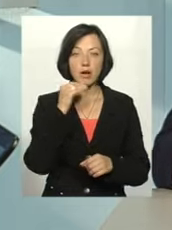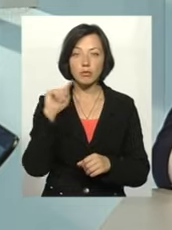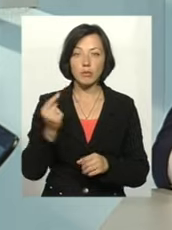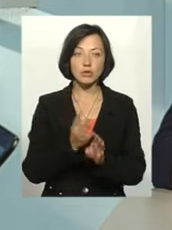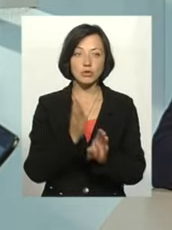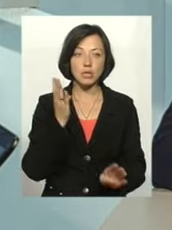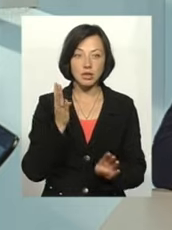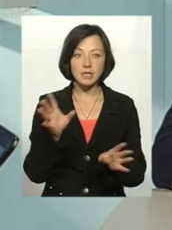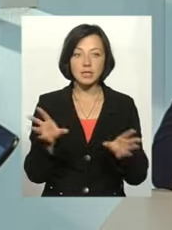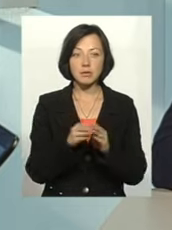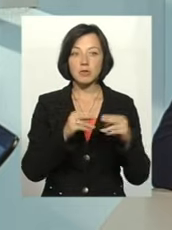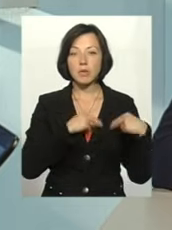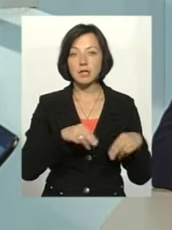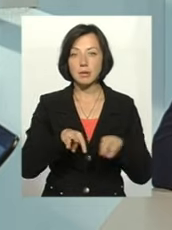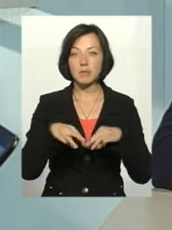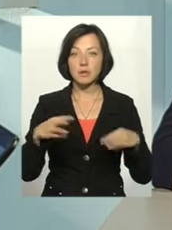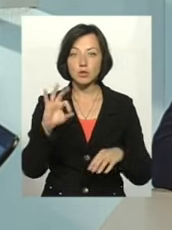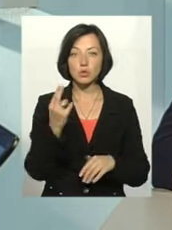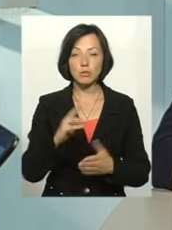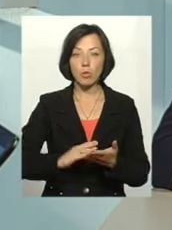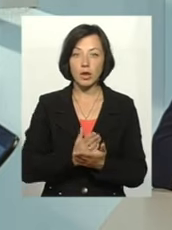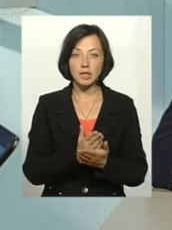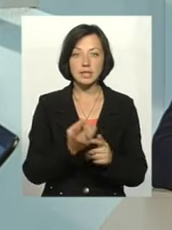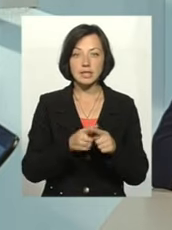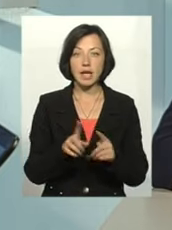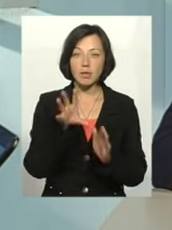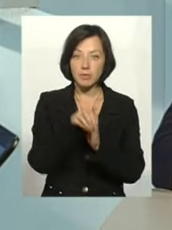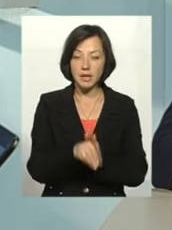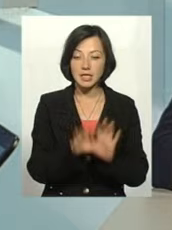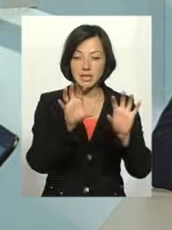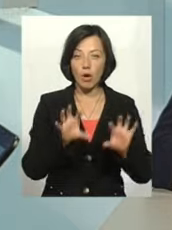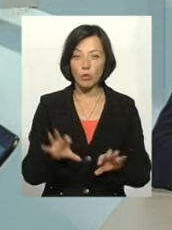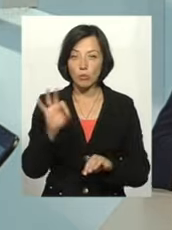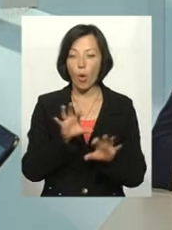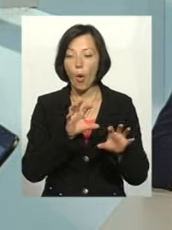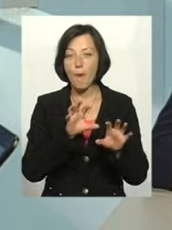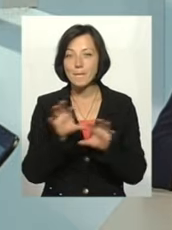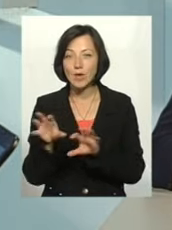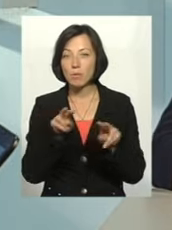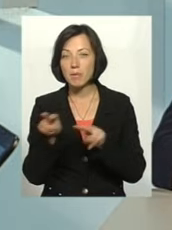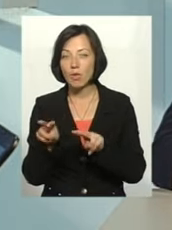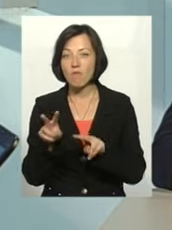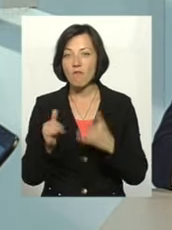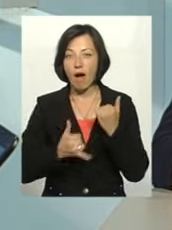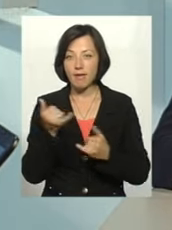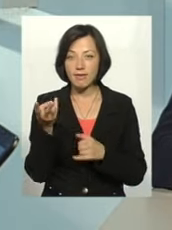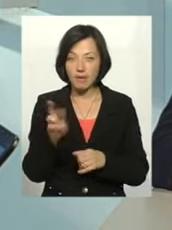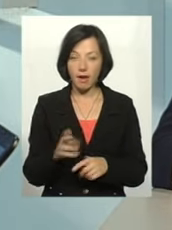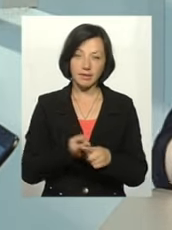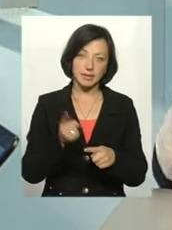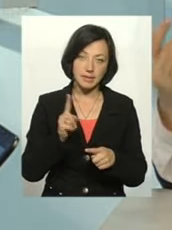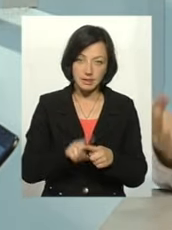чергу завдяки співпраці з Мінсоцполітики, це імплементація законів, закон про опіку та піклування. Саме це